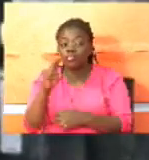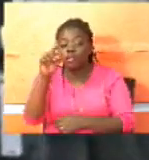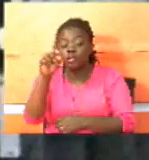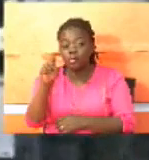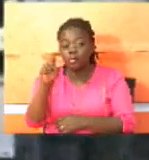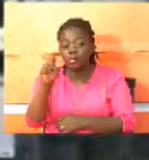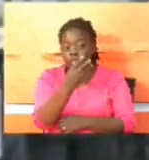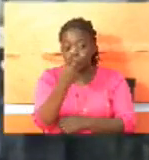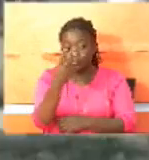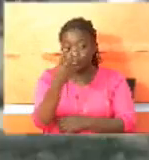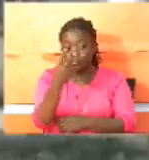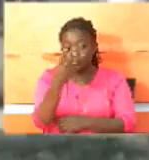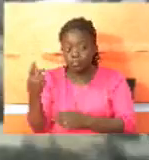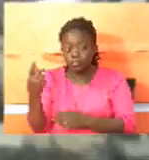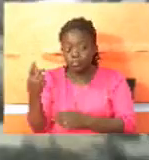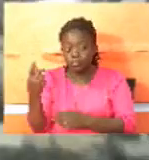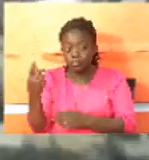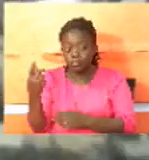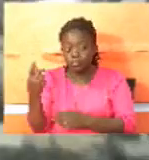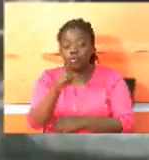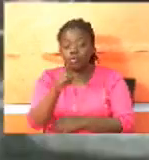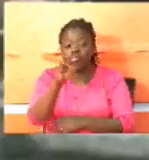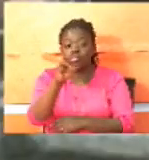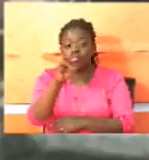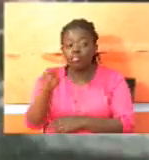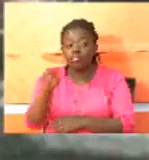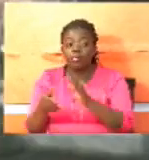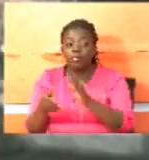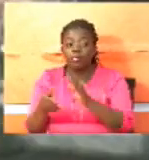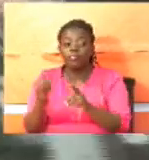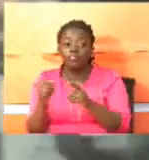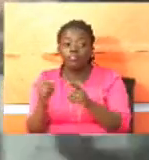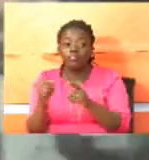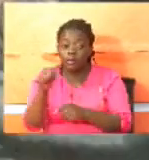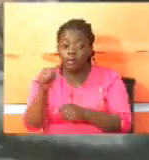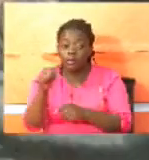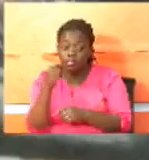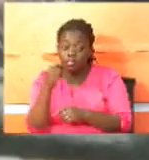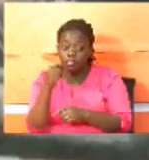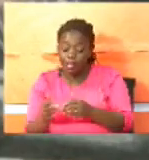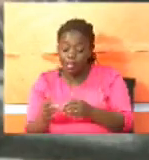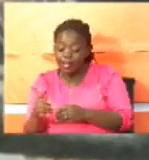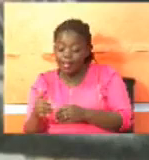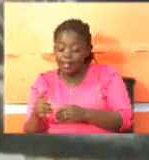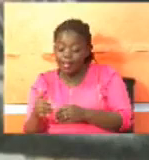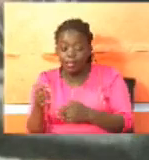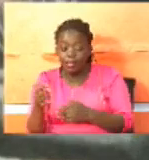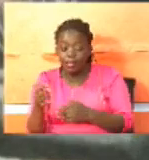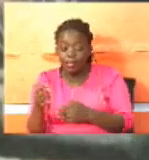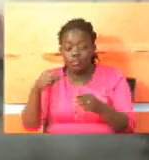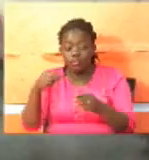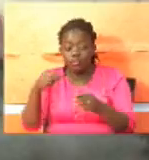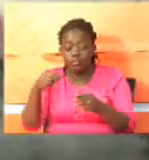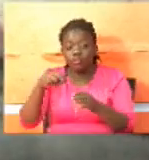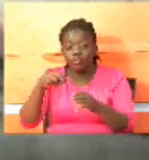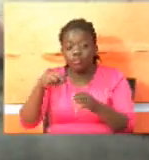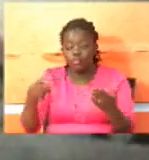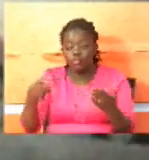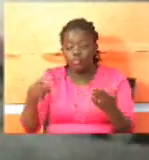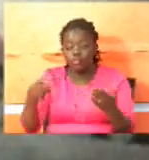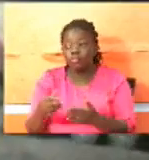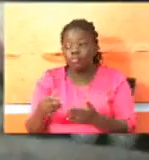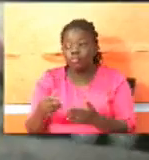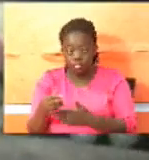UAQ 421L eyabadde adda e Luweero ng'avuga ndiima kyokka n'asangawo munne eyabadde aweta ku ssundiro ly'amafuta erya